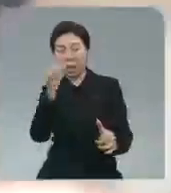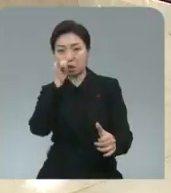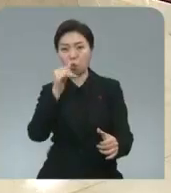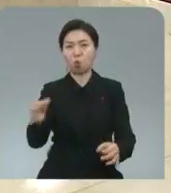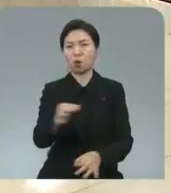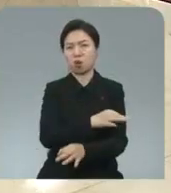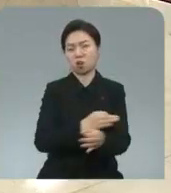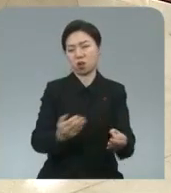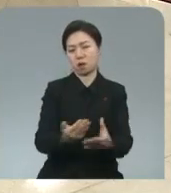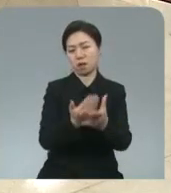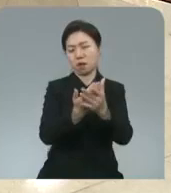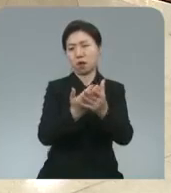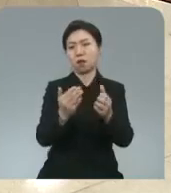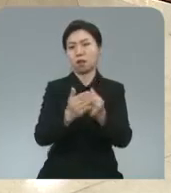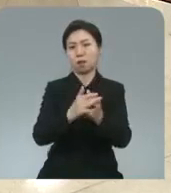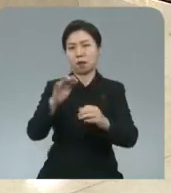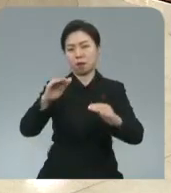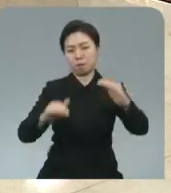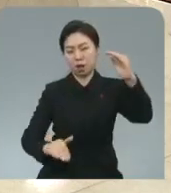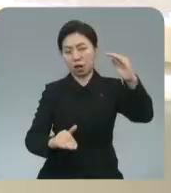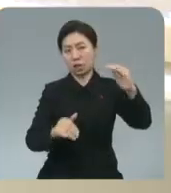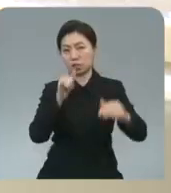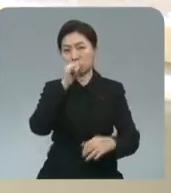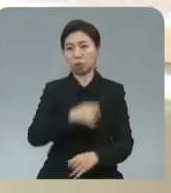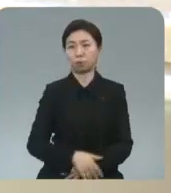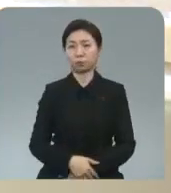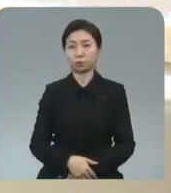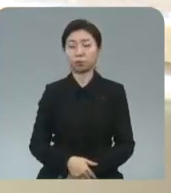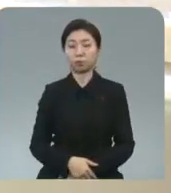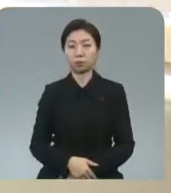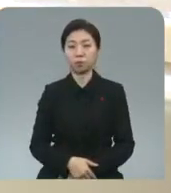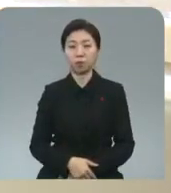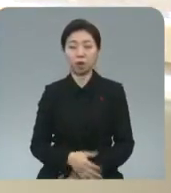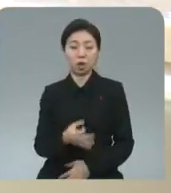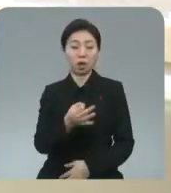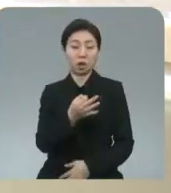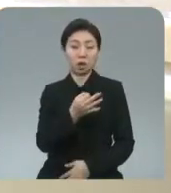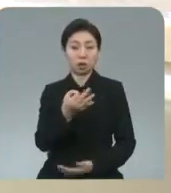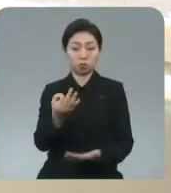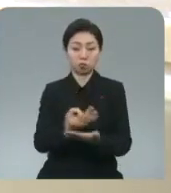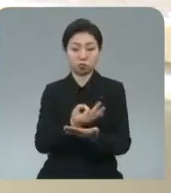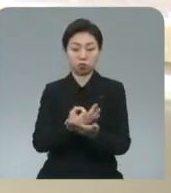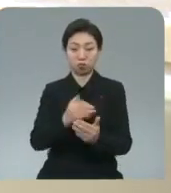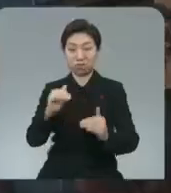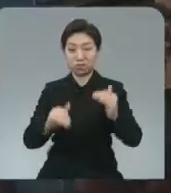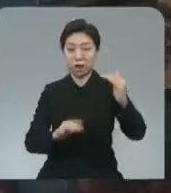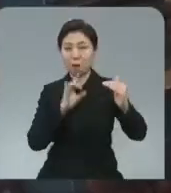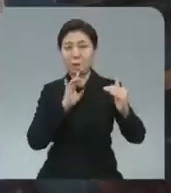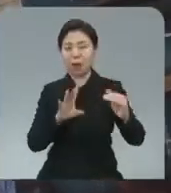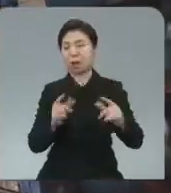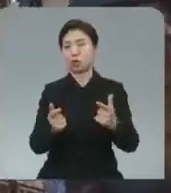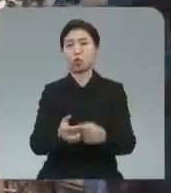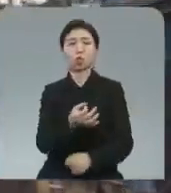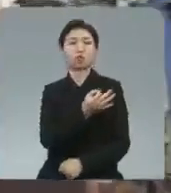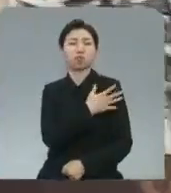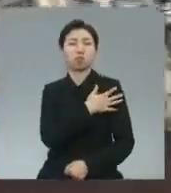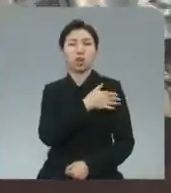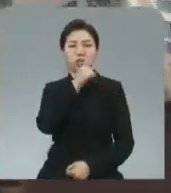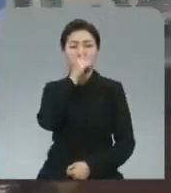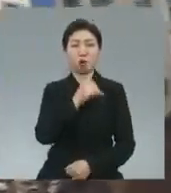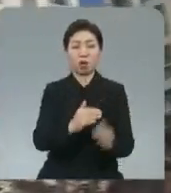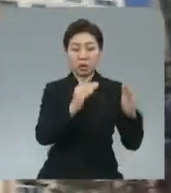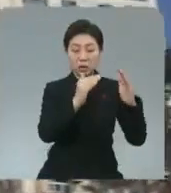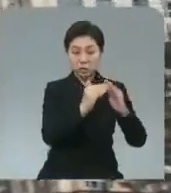Доходы на душу населения в группе самых богатых составили в среднем 153 200 евро в год. С другой стороны,